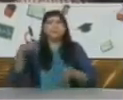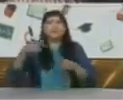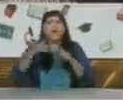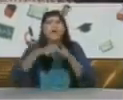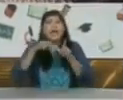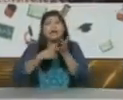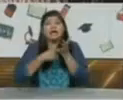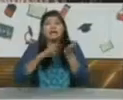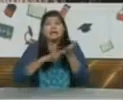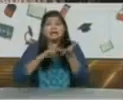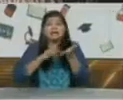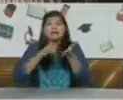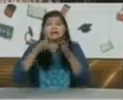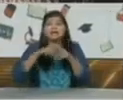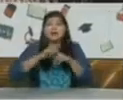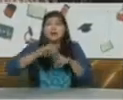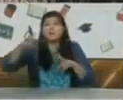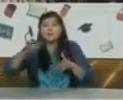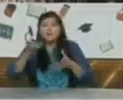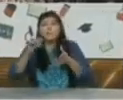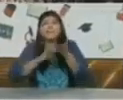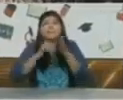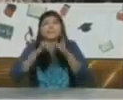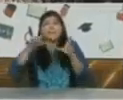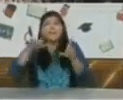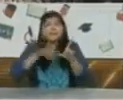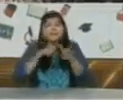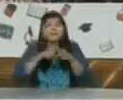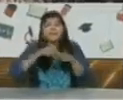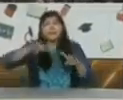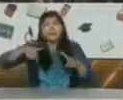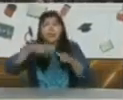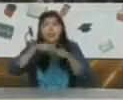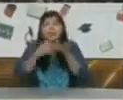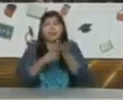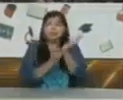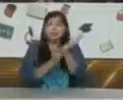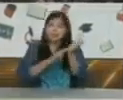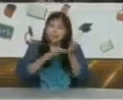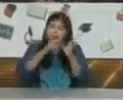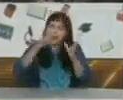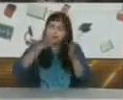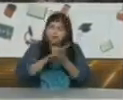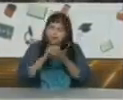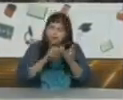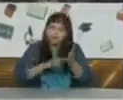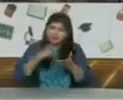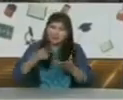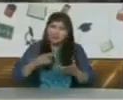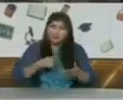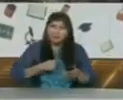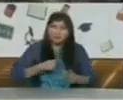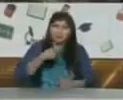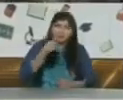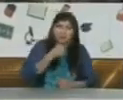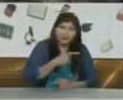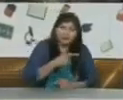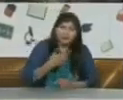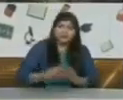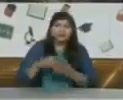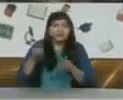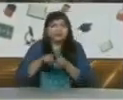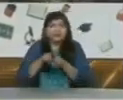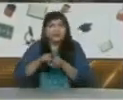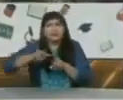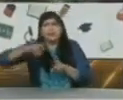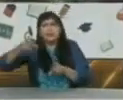हम मलेशिया से अब अरुणाचल पहुंच गए और मुझे बताया गया है कि इसी प्रकार का